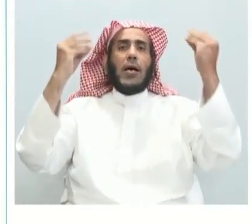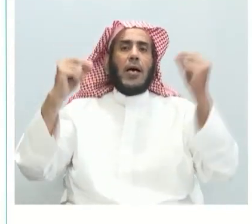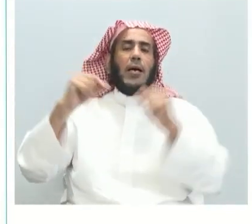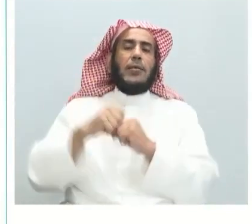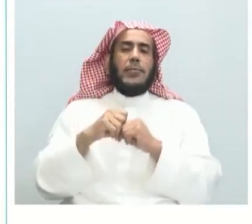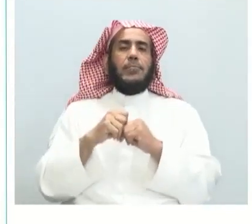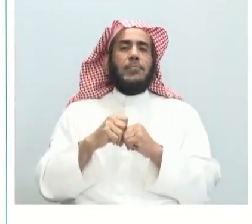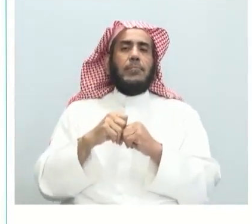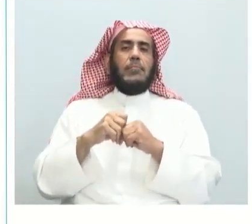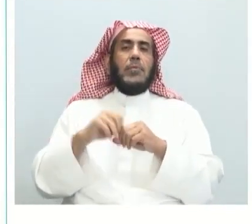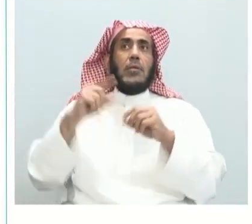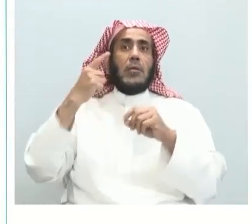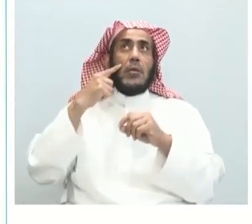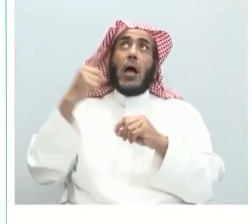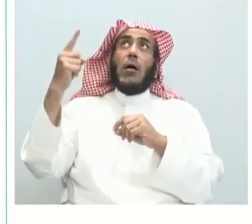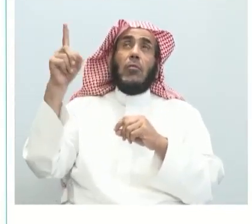وزيناها